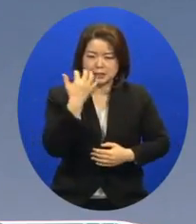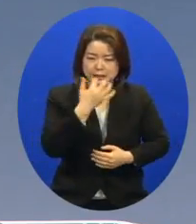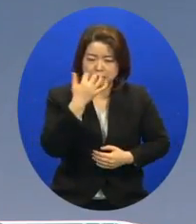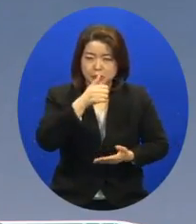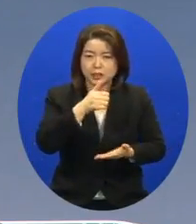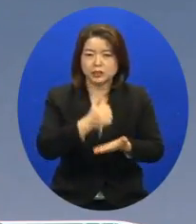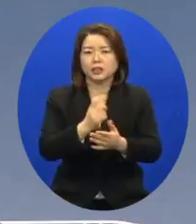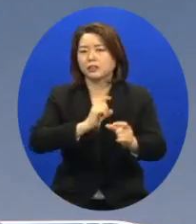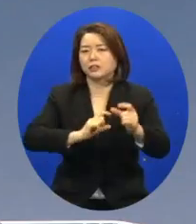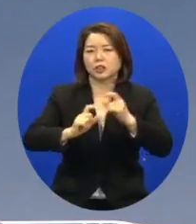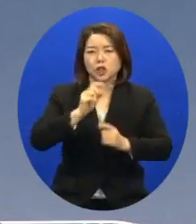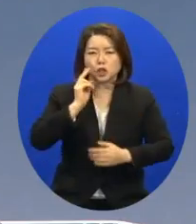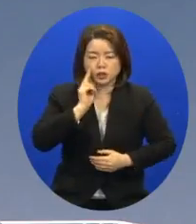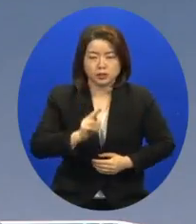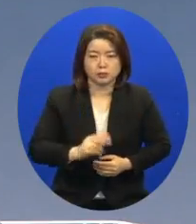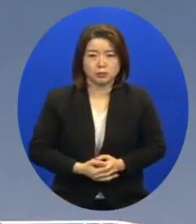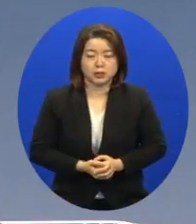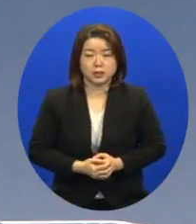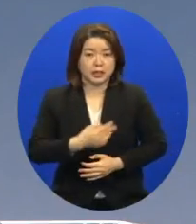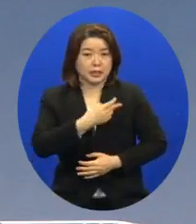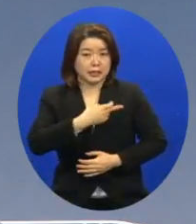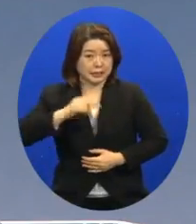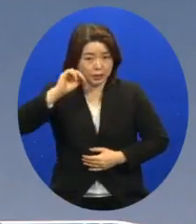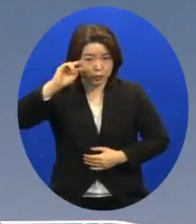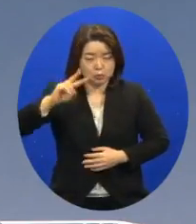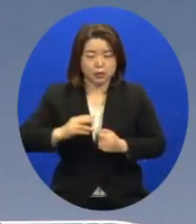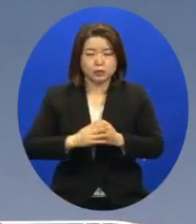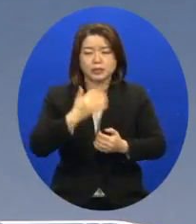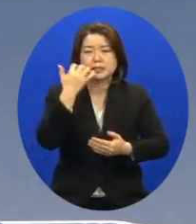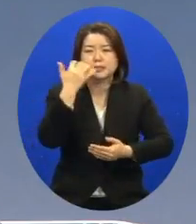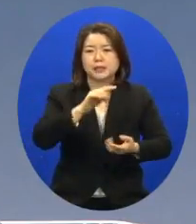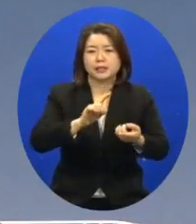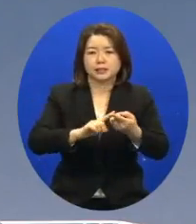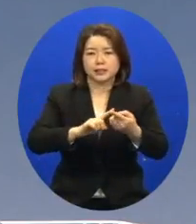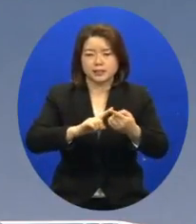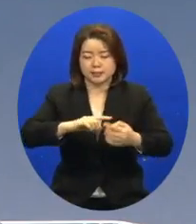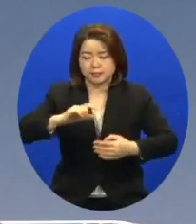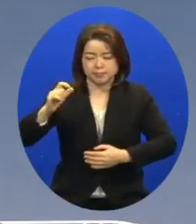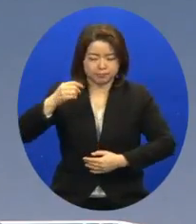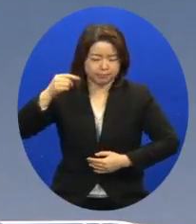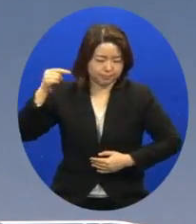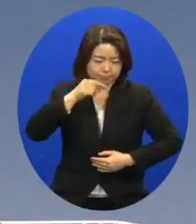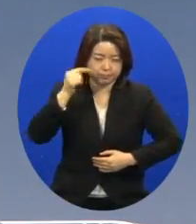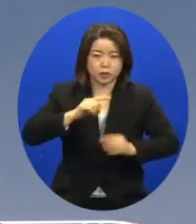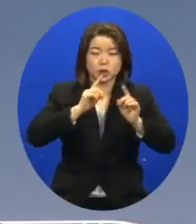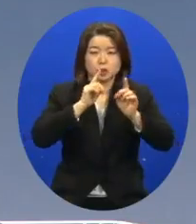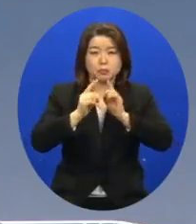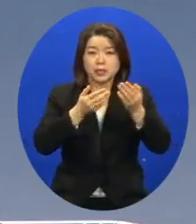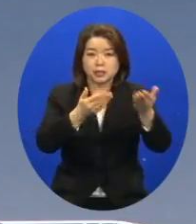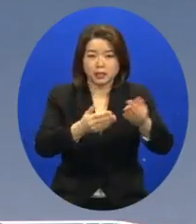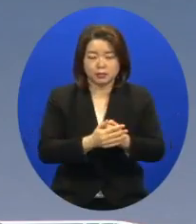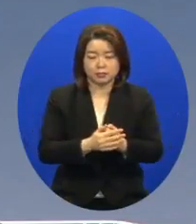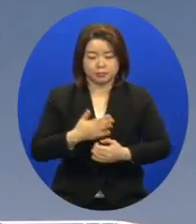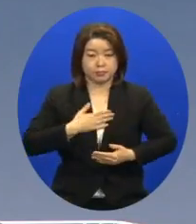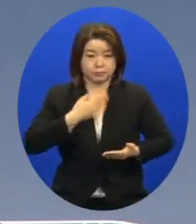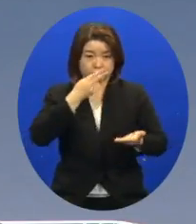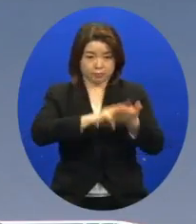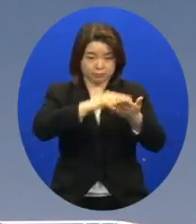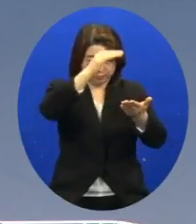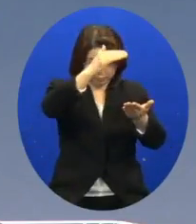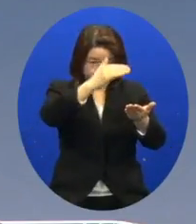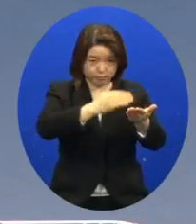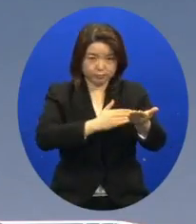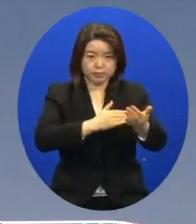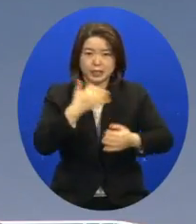더 그렇습니다 사도 바울은 음 행에 대해서 아주 단호하게 말합니다 9절에 내 편지에서 음행하는